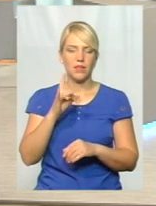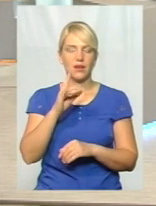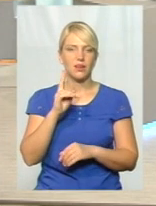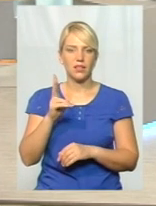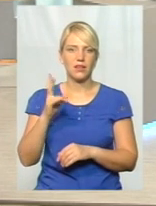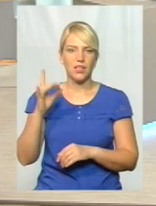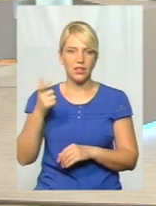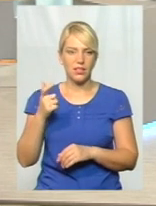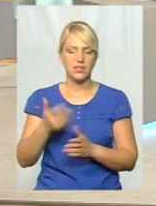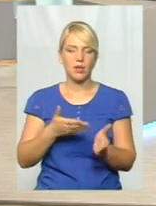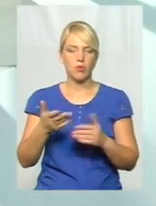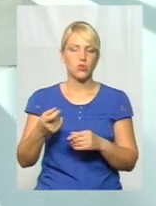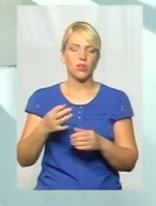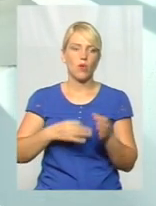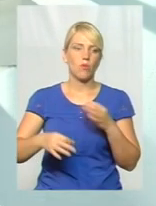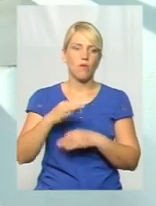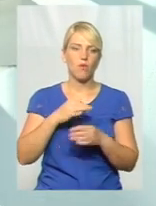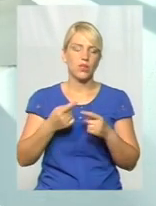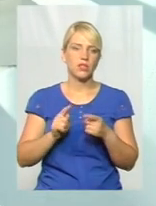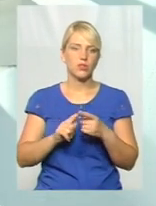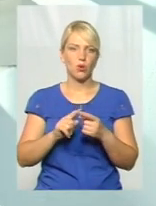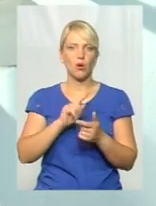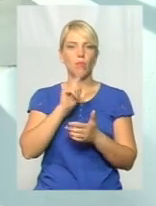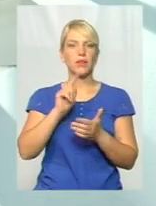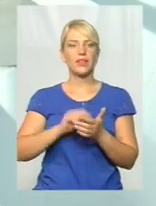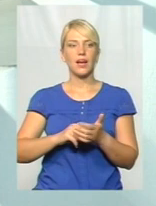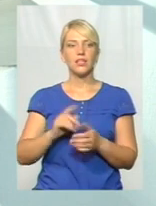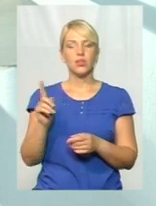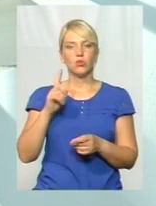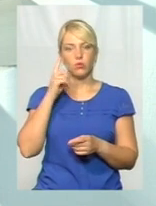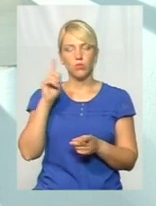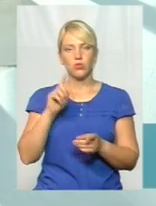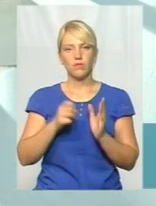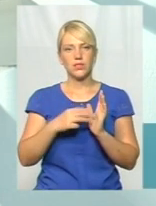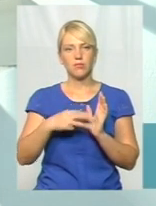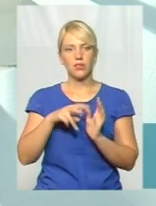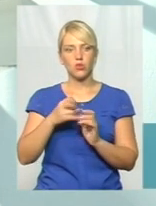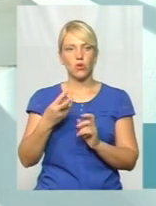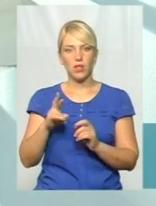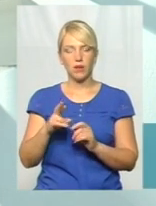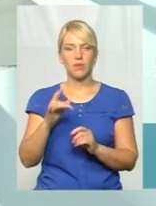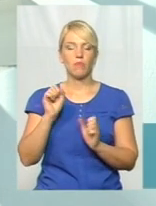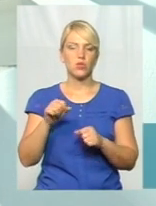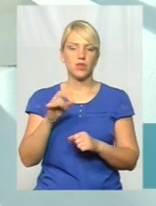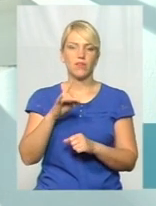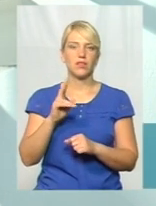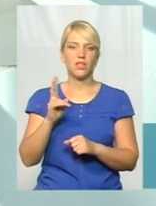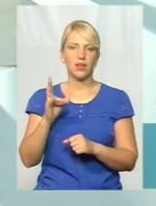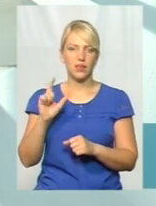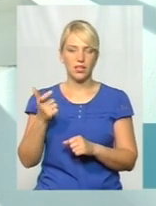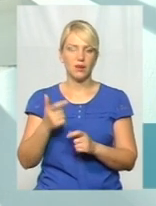запрошує на обговорення даного питання. Тобто ми думаємо, що 18 липня, можливо, НКРЄ